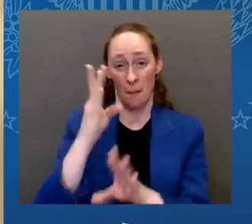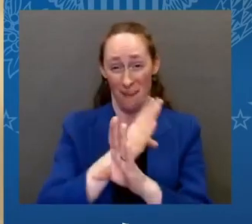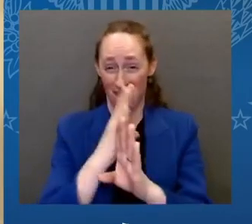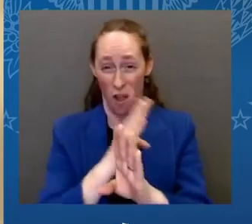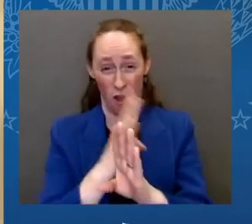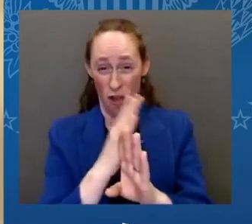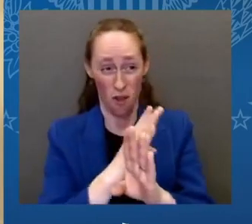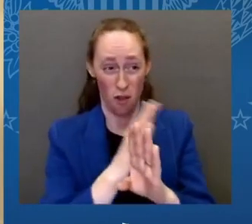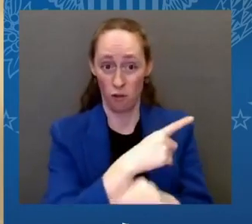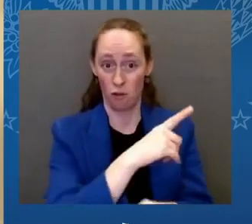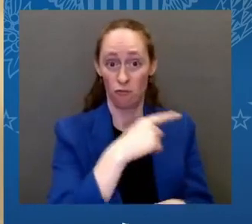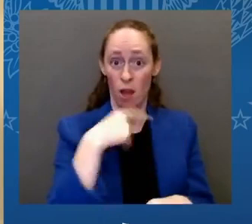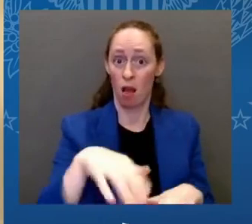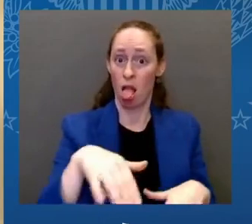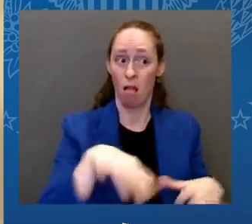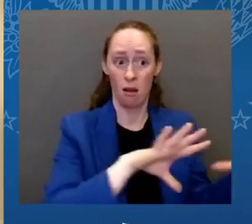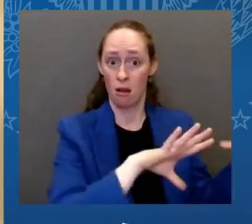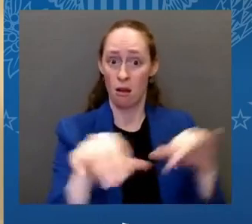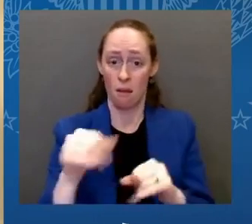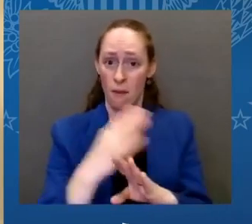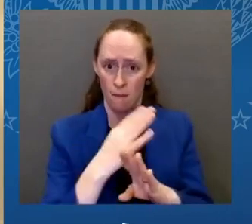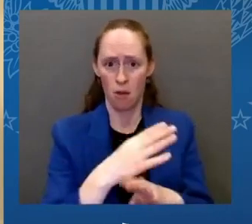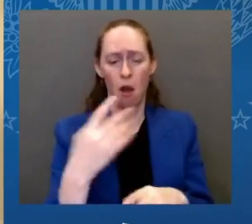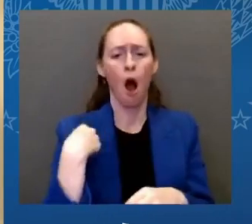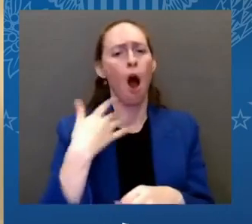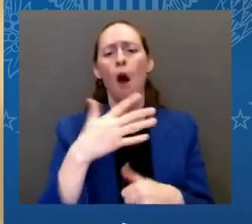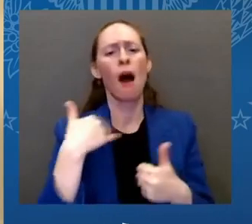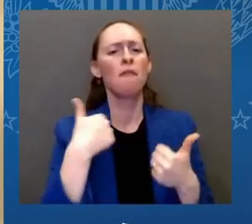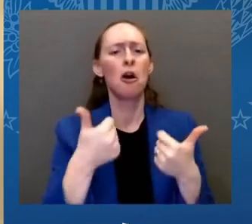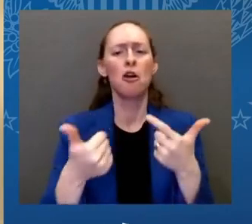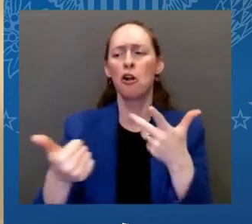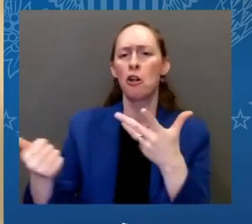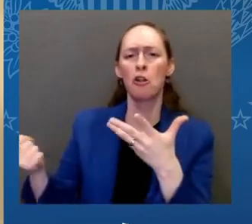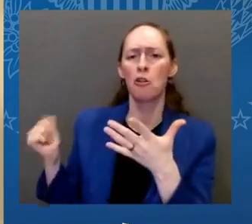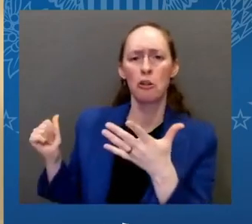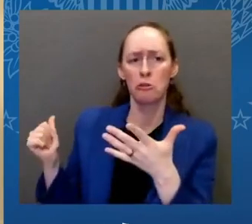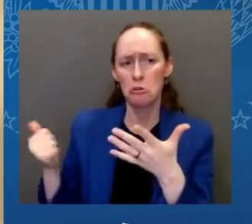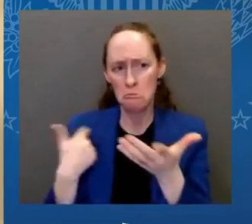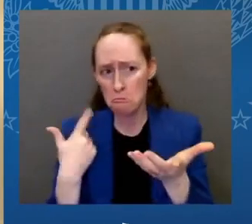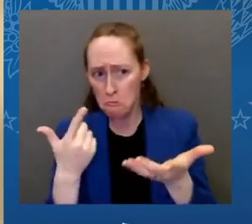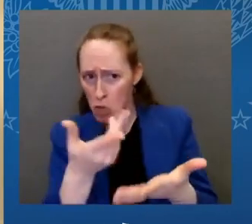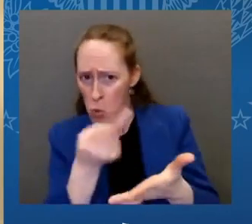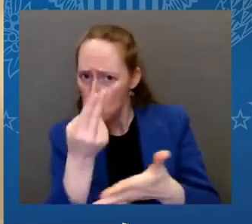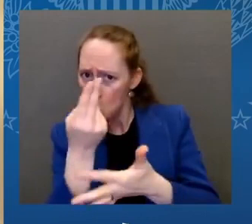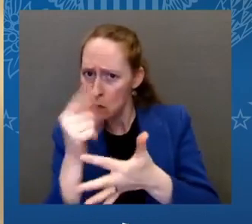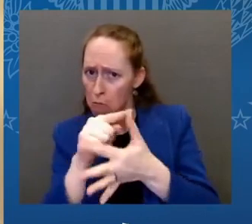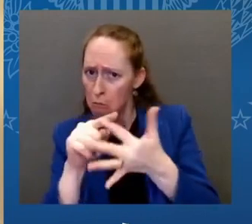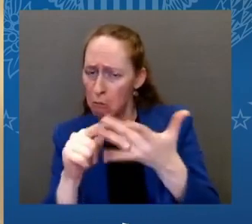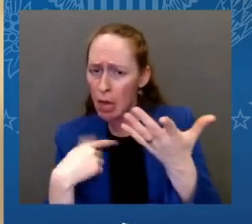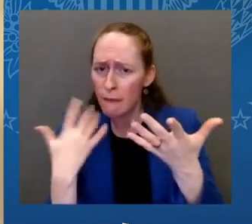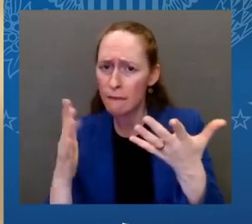присвятили величезні ресурси безпековій допомозі Україні і давали Україні